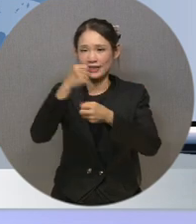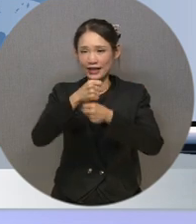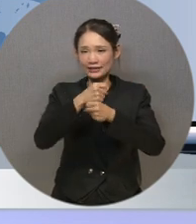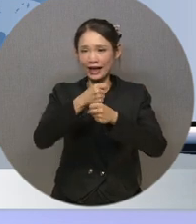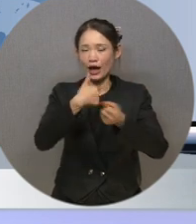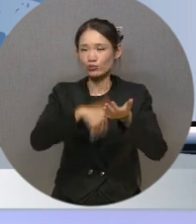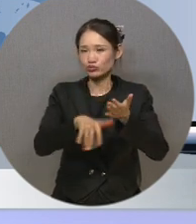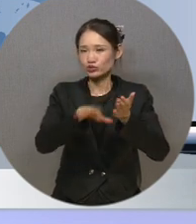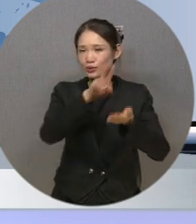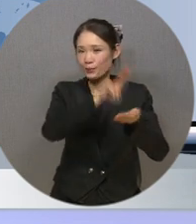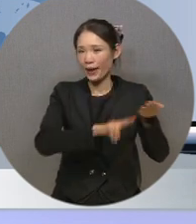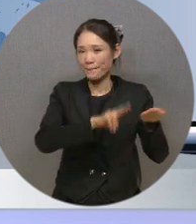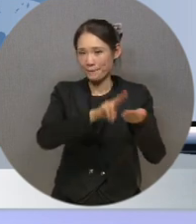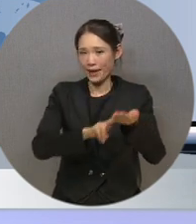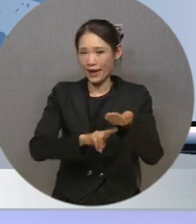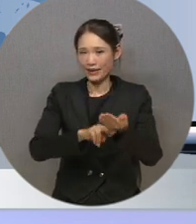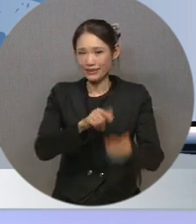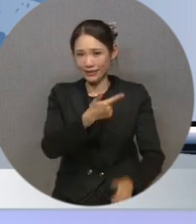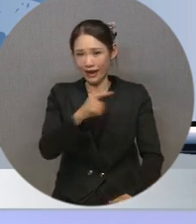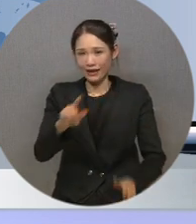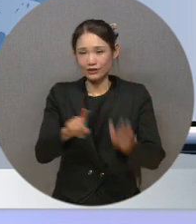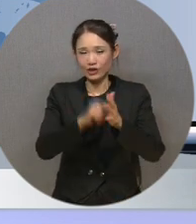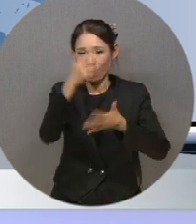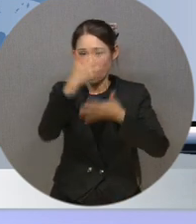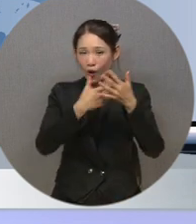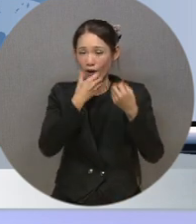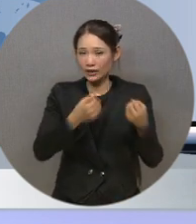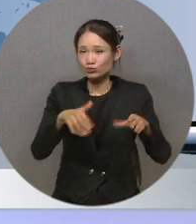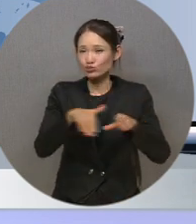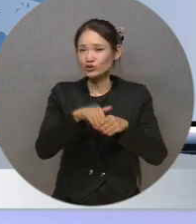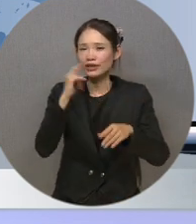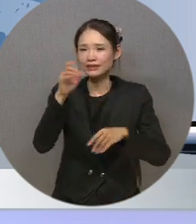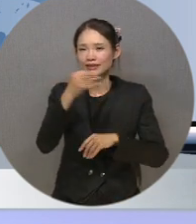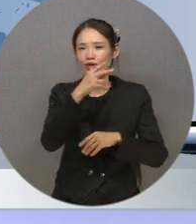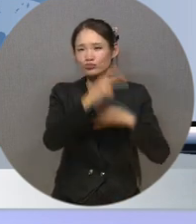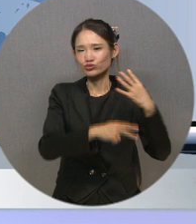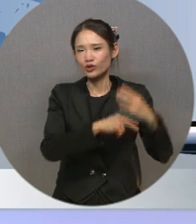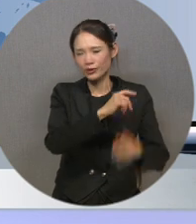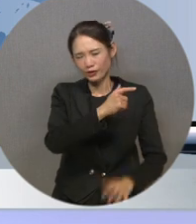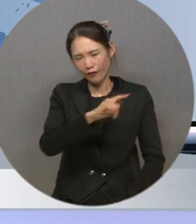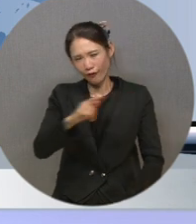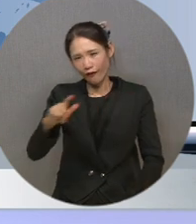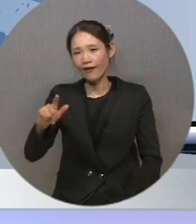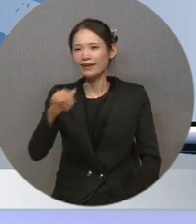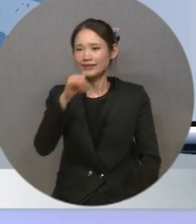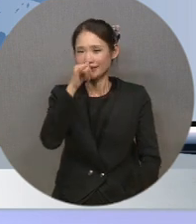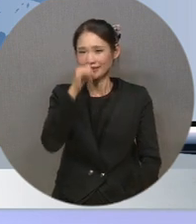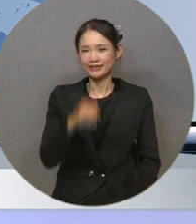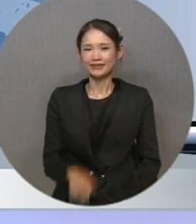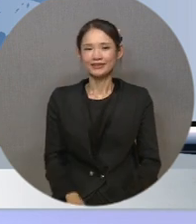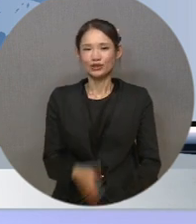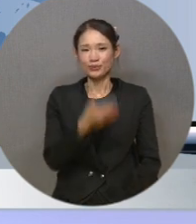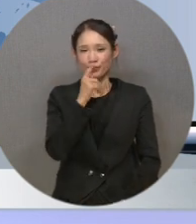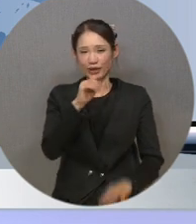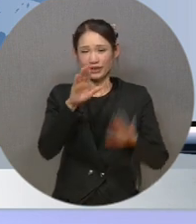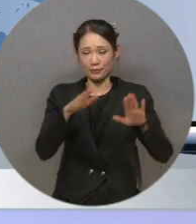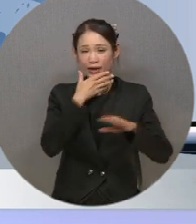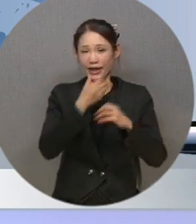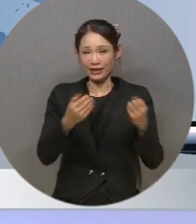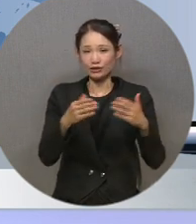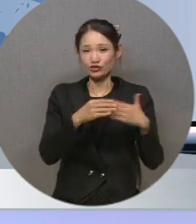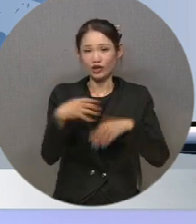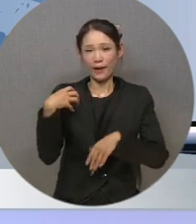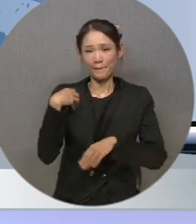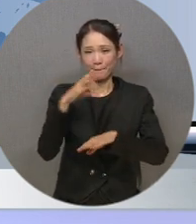생산품 판매 등 다양한 전시와 영화제, 문화예술 프로그램 등이 다채롭게 준비 중입니다. 복지TV는 이번